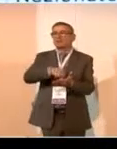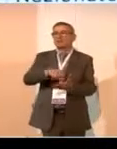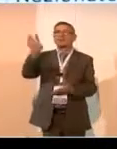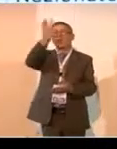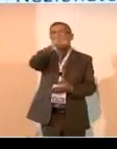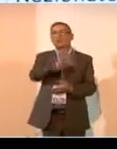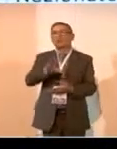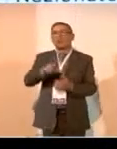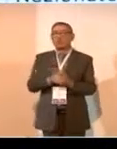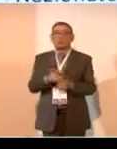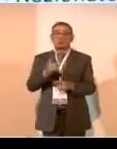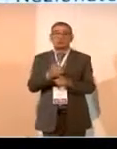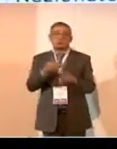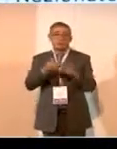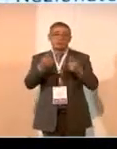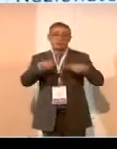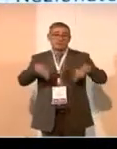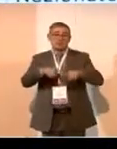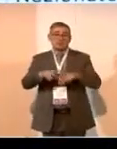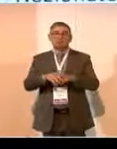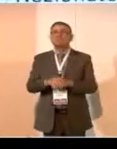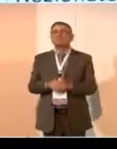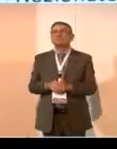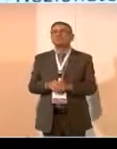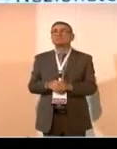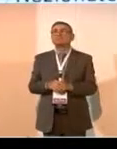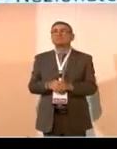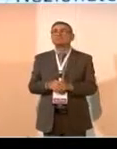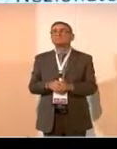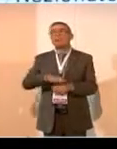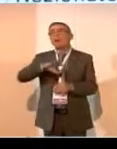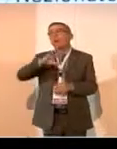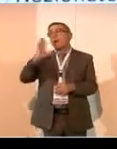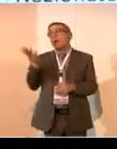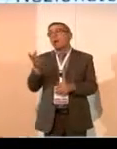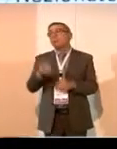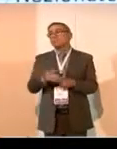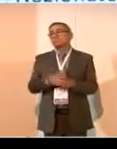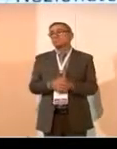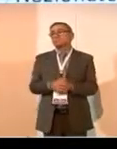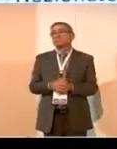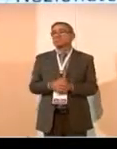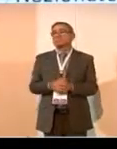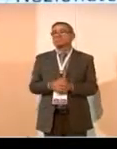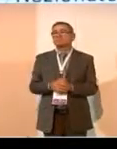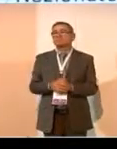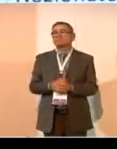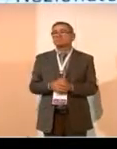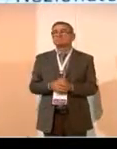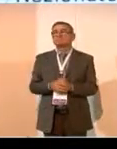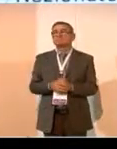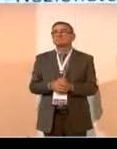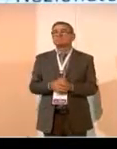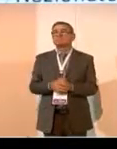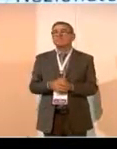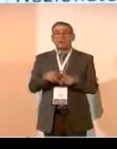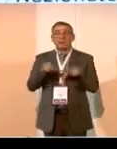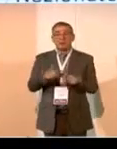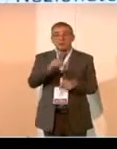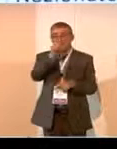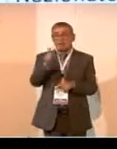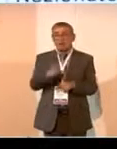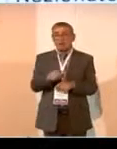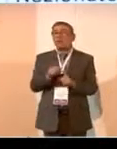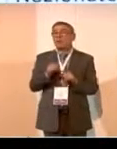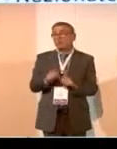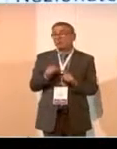Dobbiamo farlo noi perché nessun altro, io penso, in questo Paese